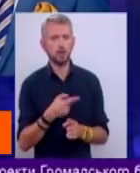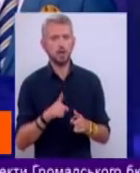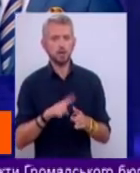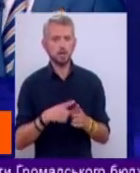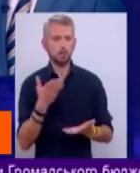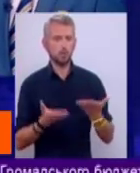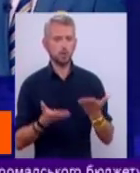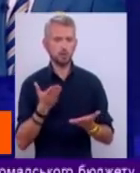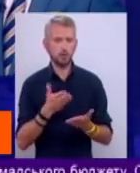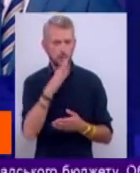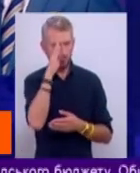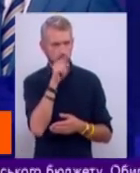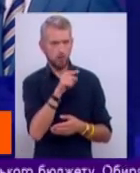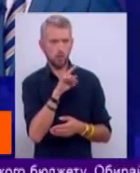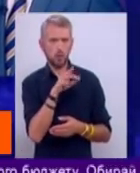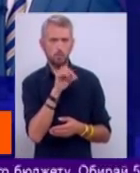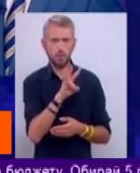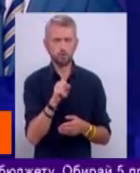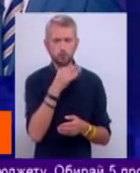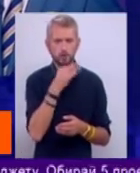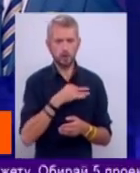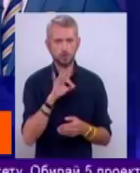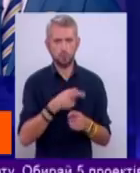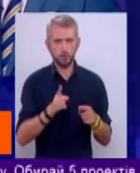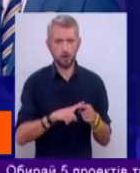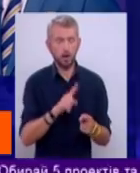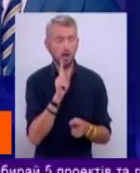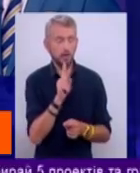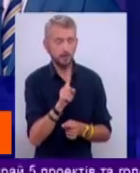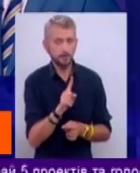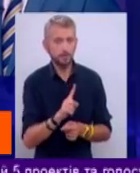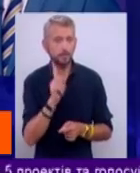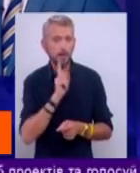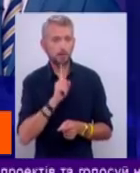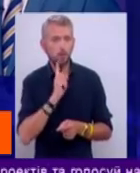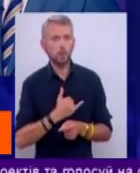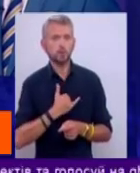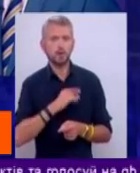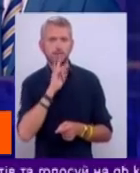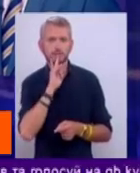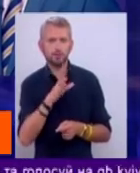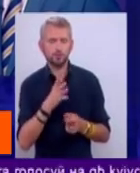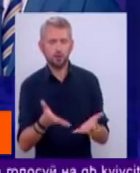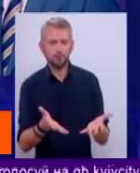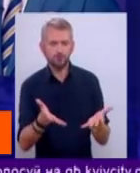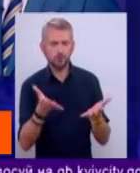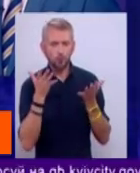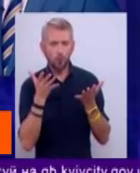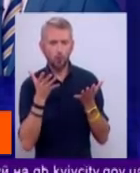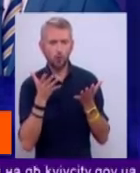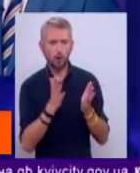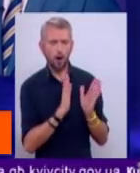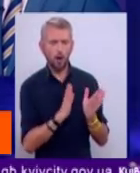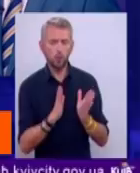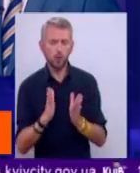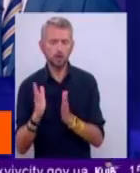можливо, пан Роман нам щось скаже з цього приводу, але поки у нас не буде чіткого